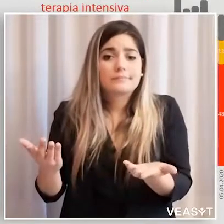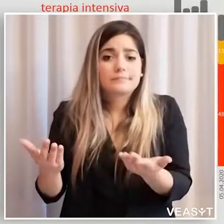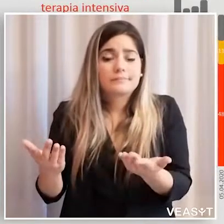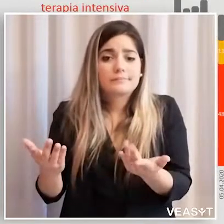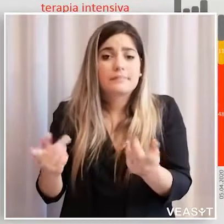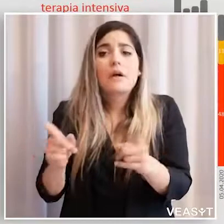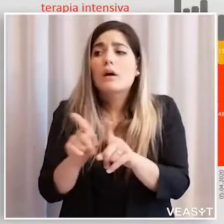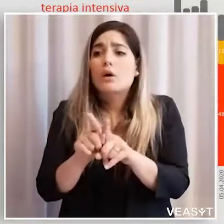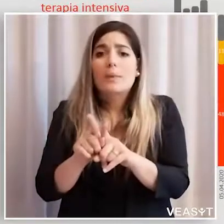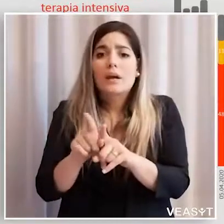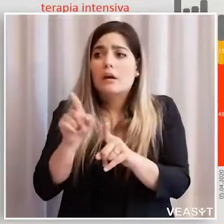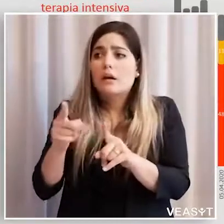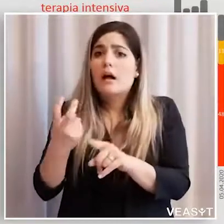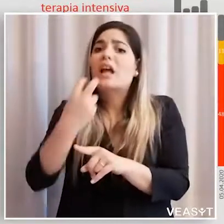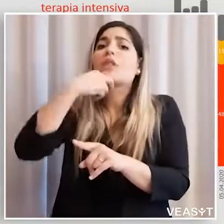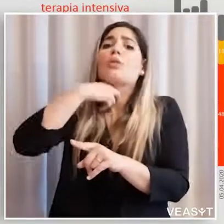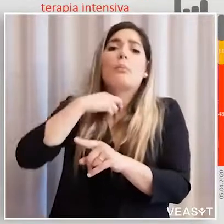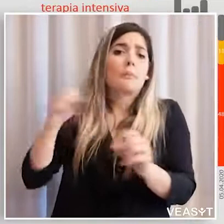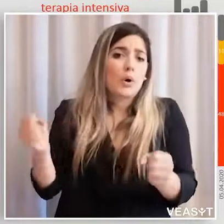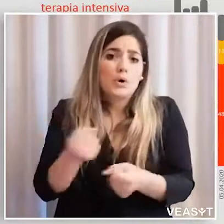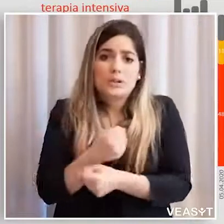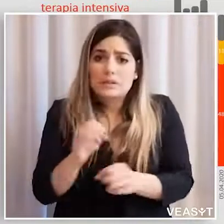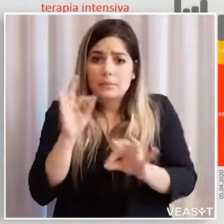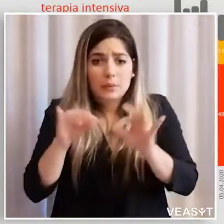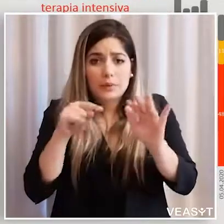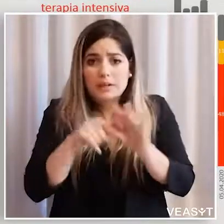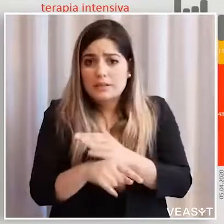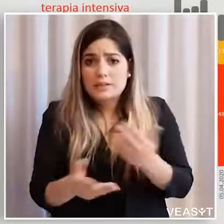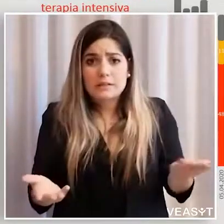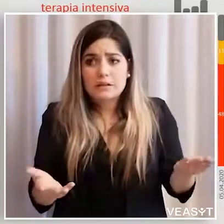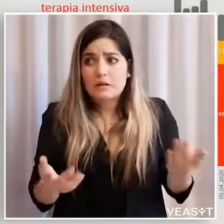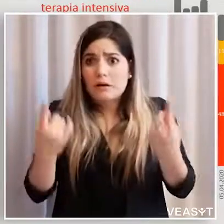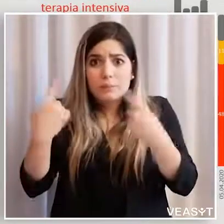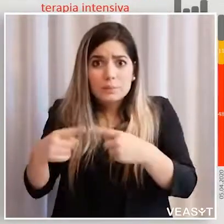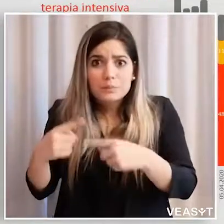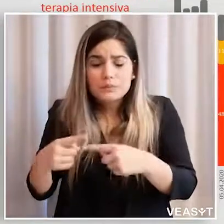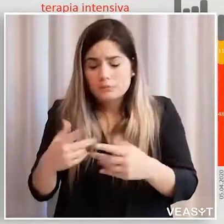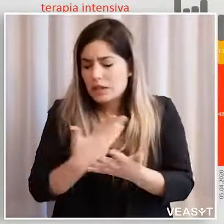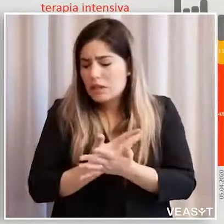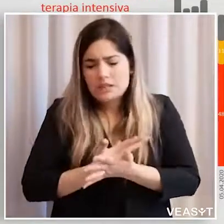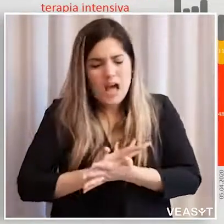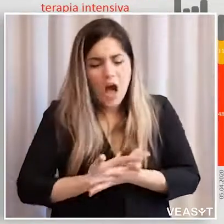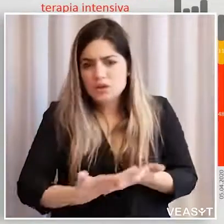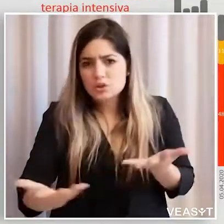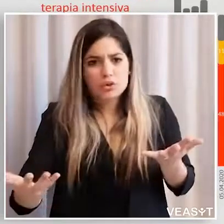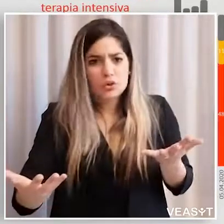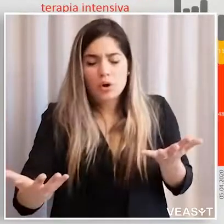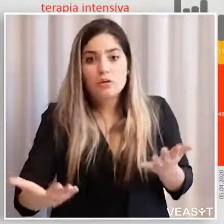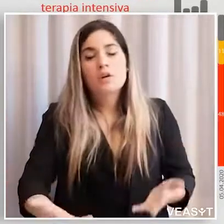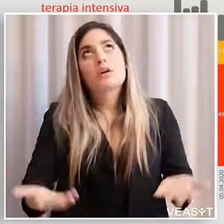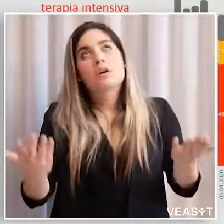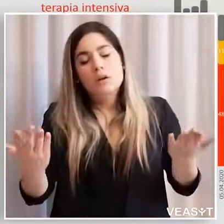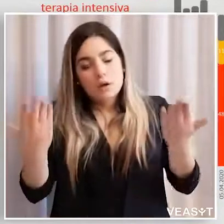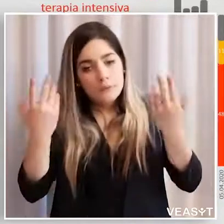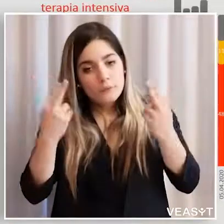comunque non metterli intubati eccetera e medicina intensiva e questa sera è stata da catastrofe per